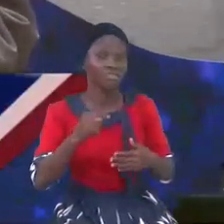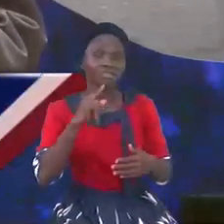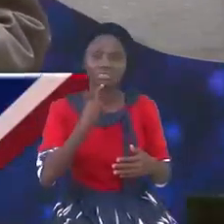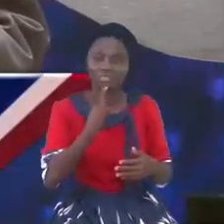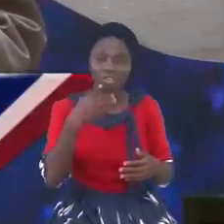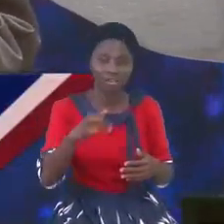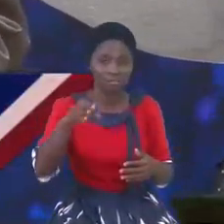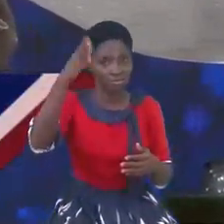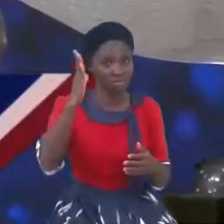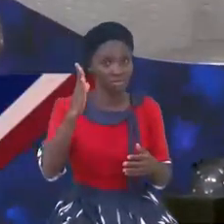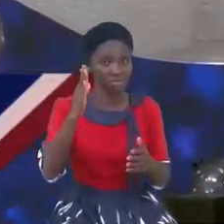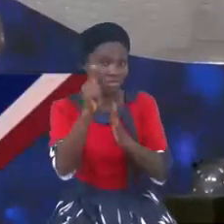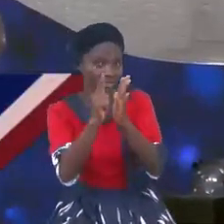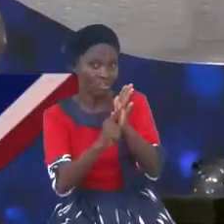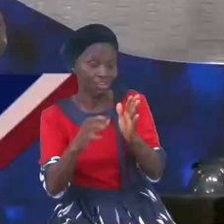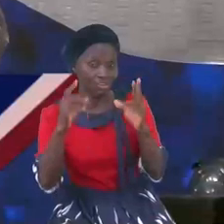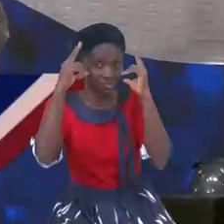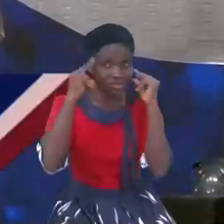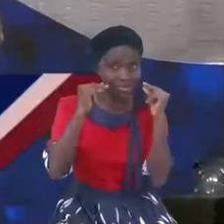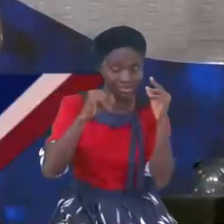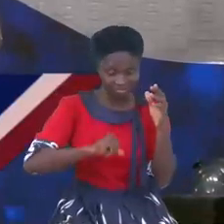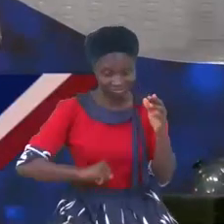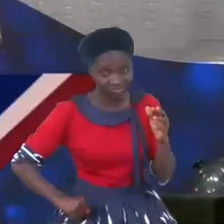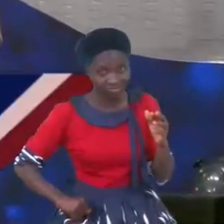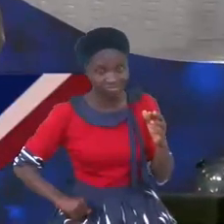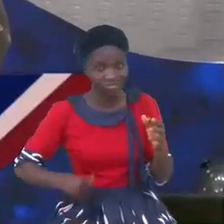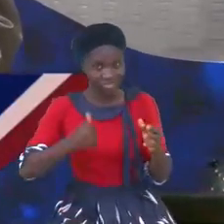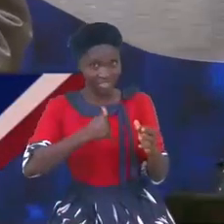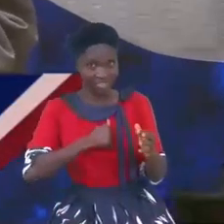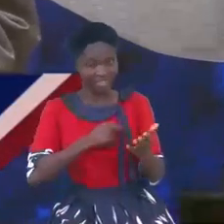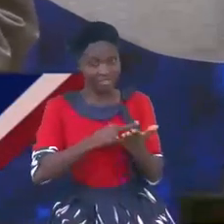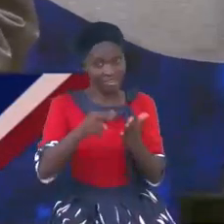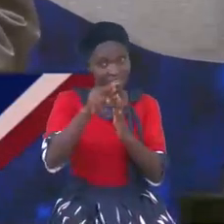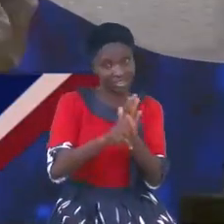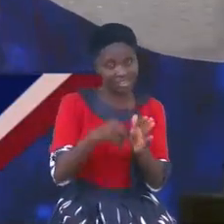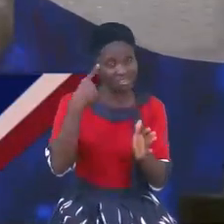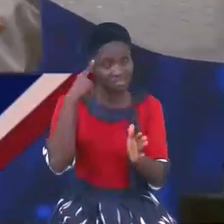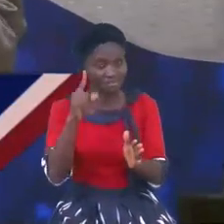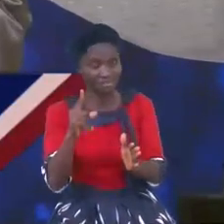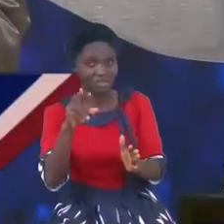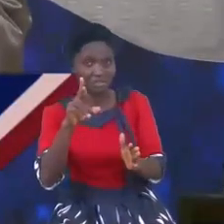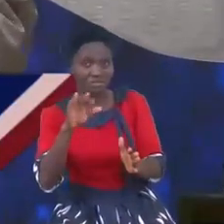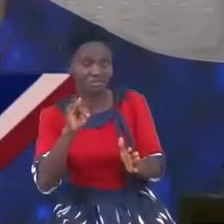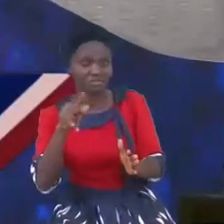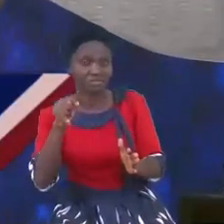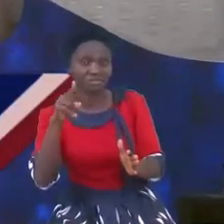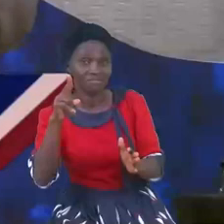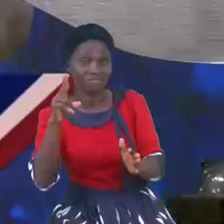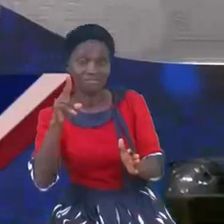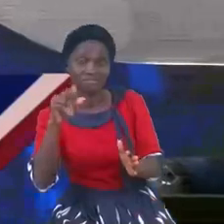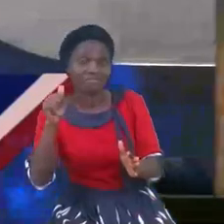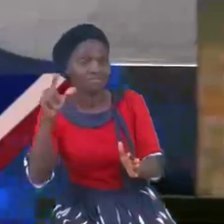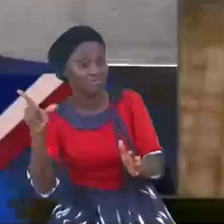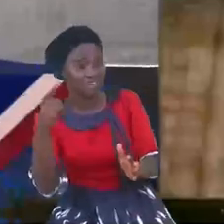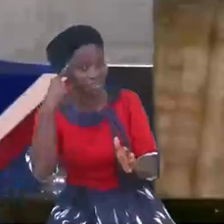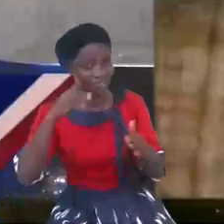pour la loi de Moïse, pour la circoncision, pour la loi morale, pour les rituels, pour le sacrifice d'animal.